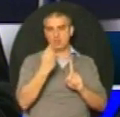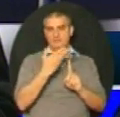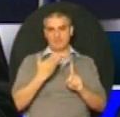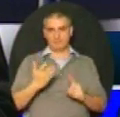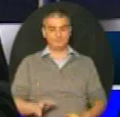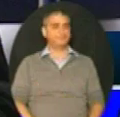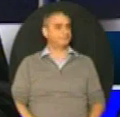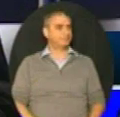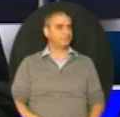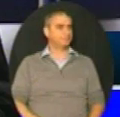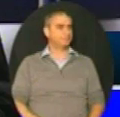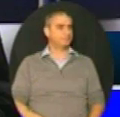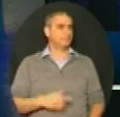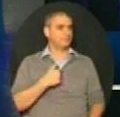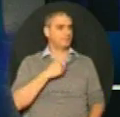עושה.